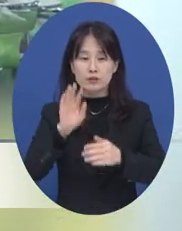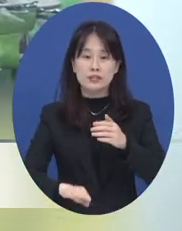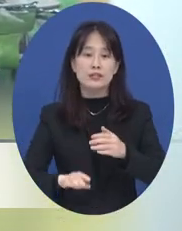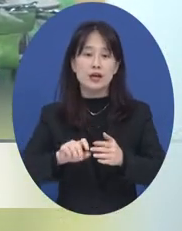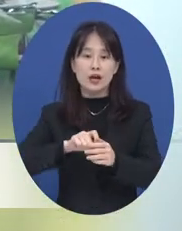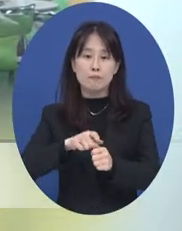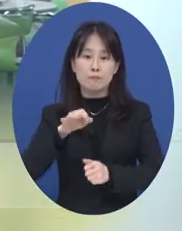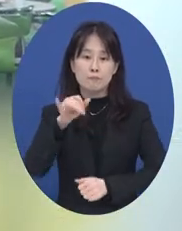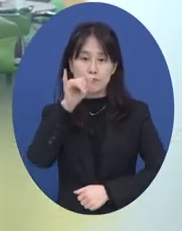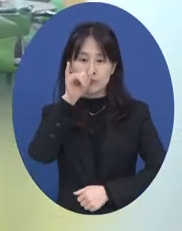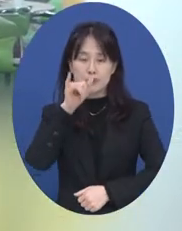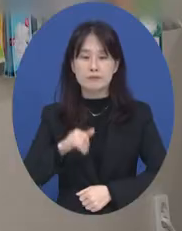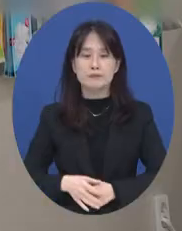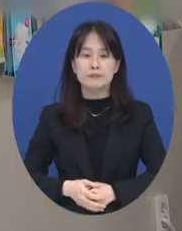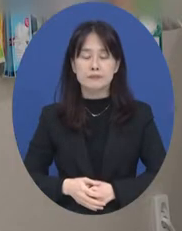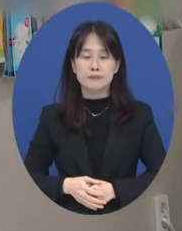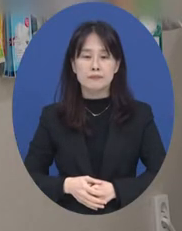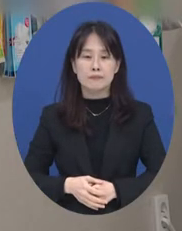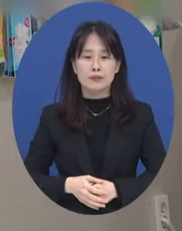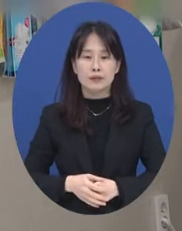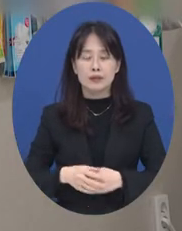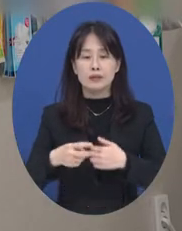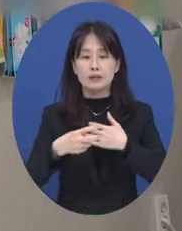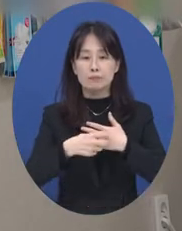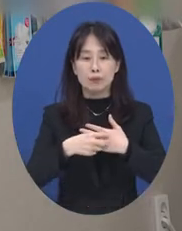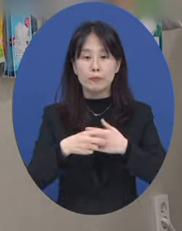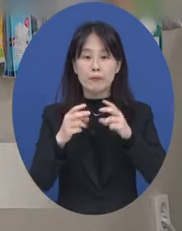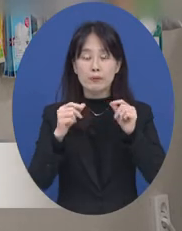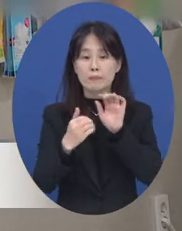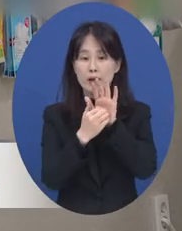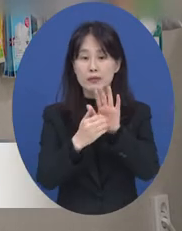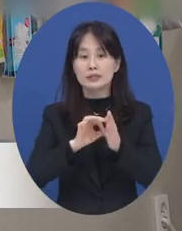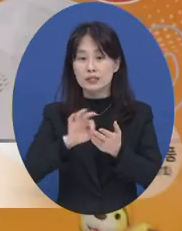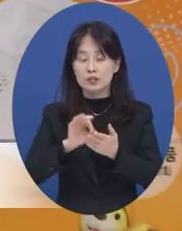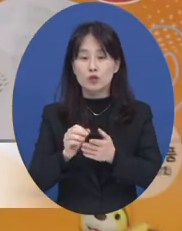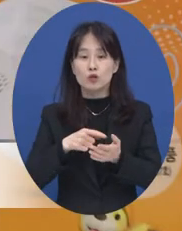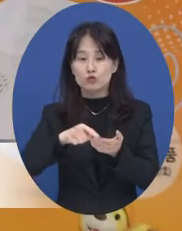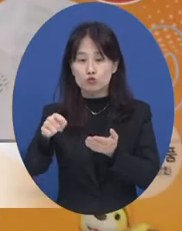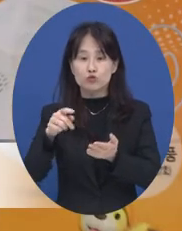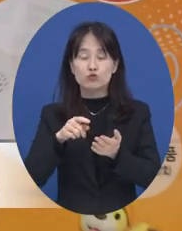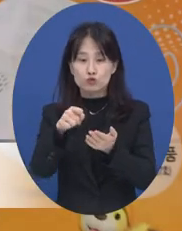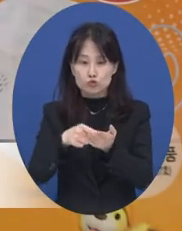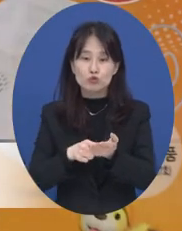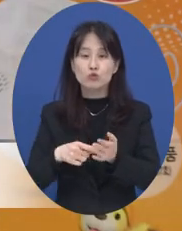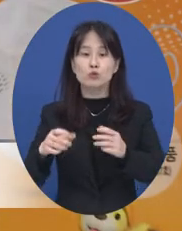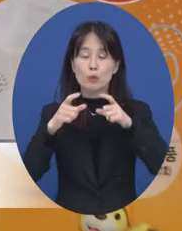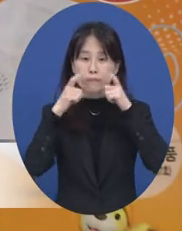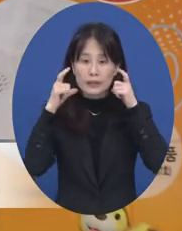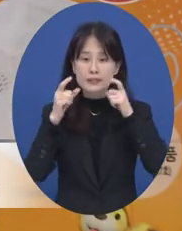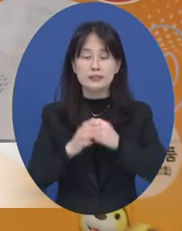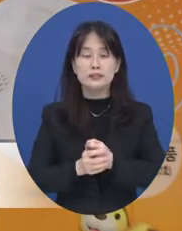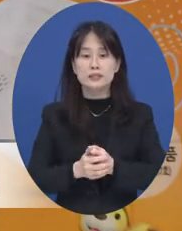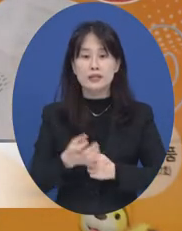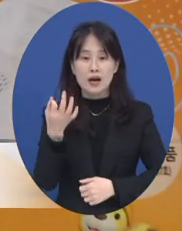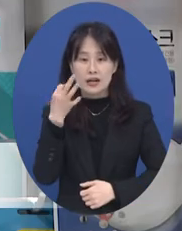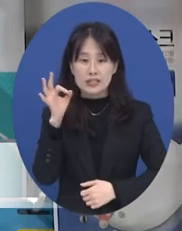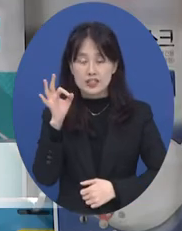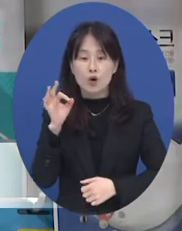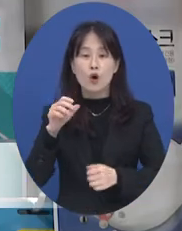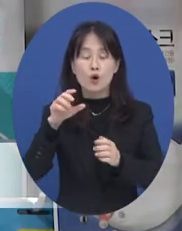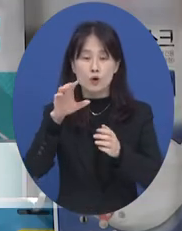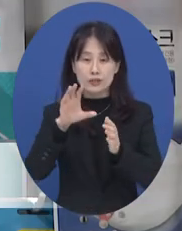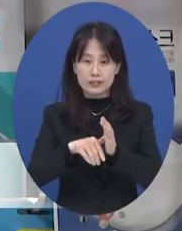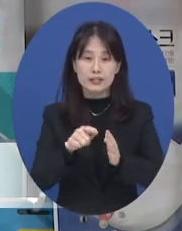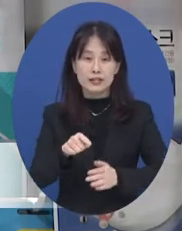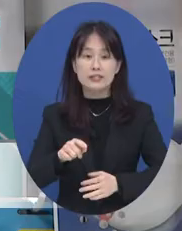과태료가 부과됩니다 복원 형과 b 말 차단용 수술용 마스크 등 식품의약품안전처 에서 의약외품으로